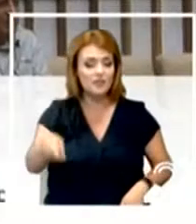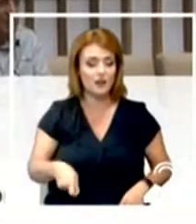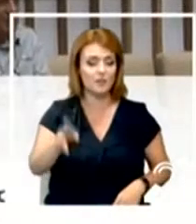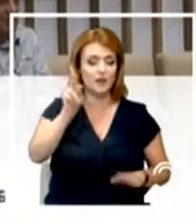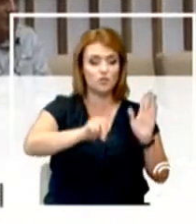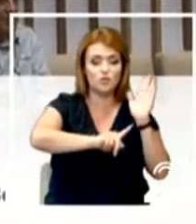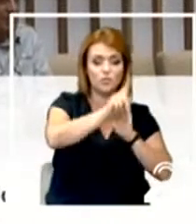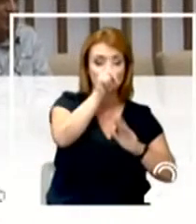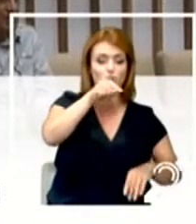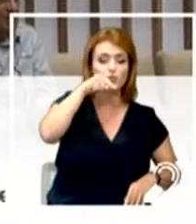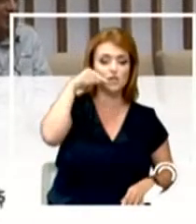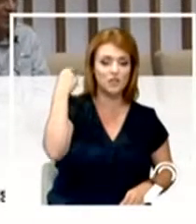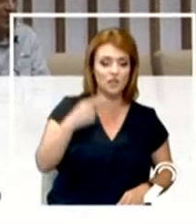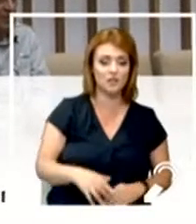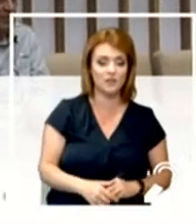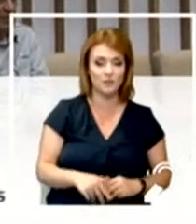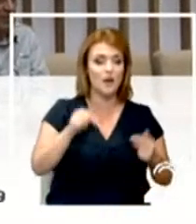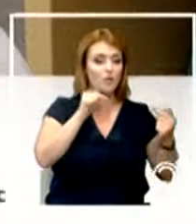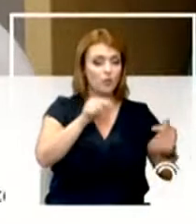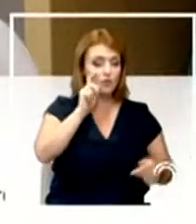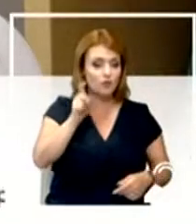Rusia față de Ucraina,